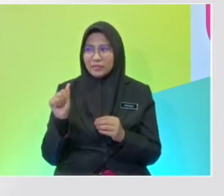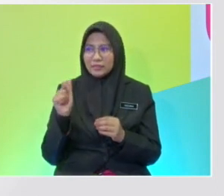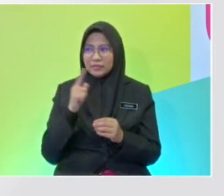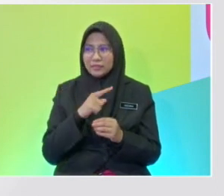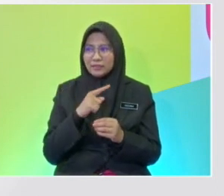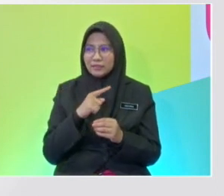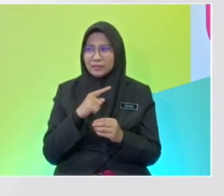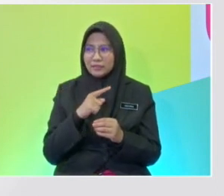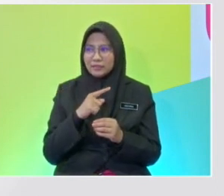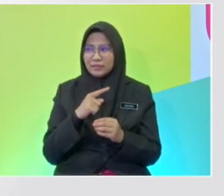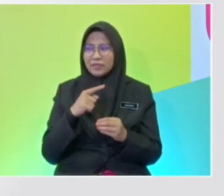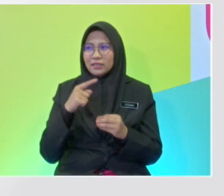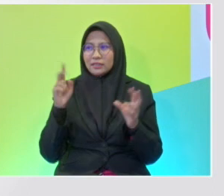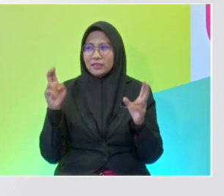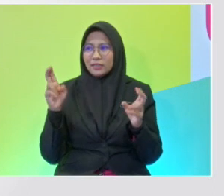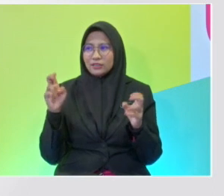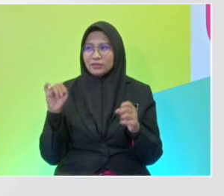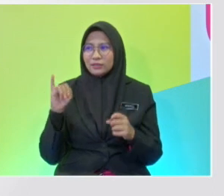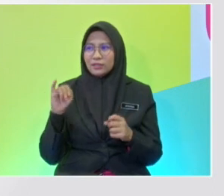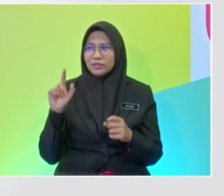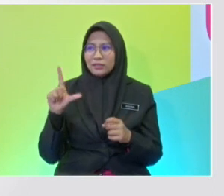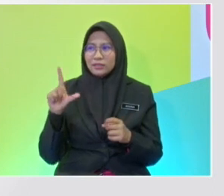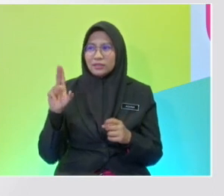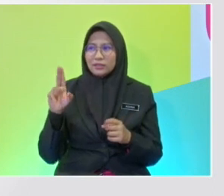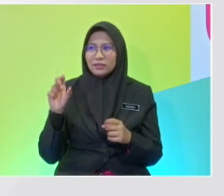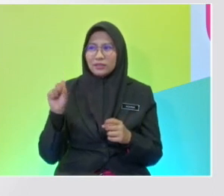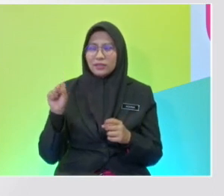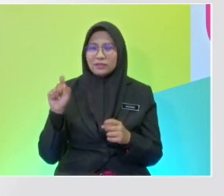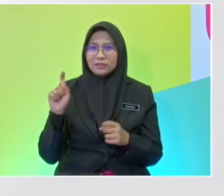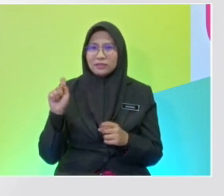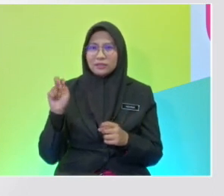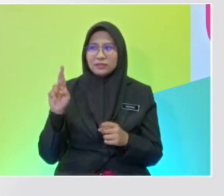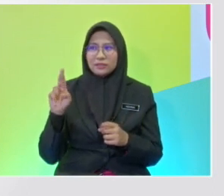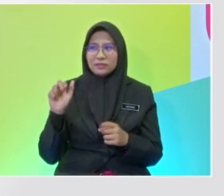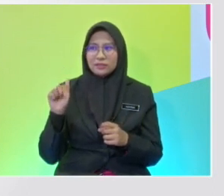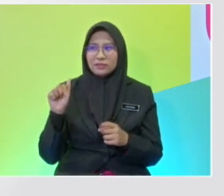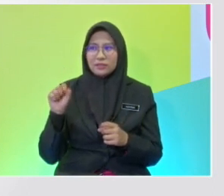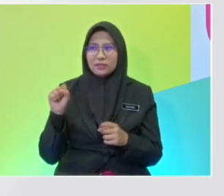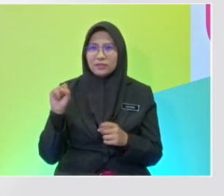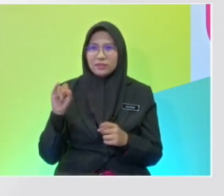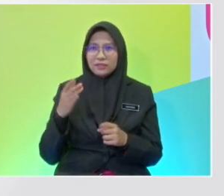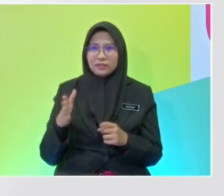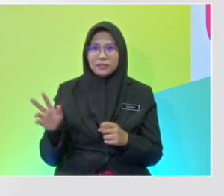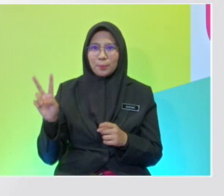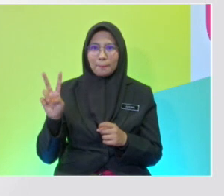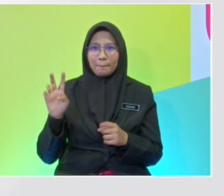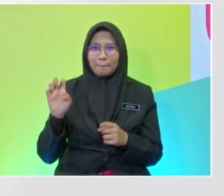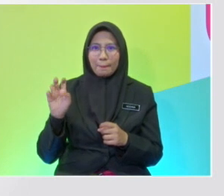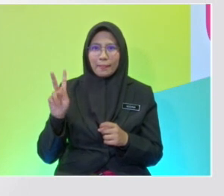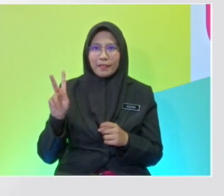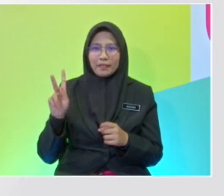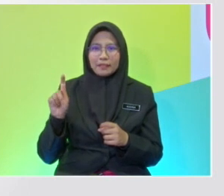7E adalah Imeh ilustrasi asal dan raja 7B adalah logo yang telah dihasilkan menggunakan makromedia